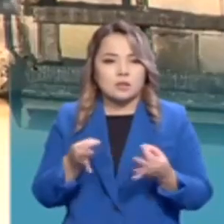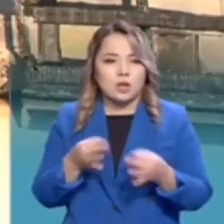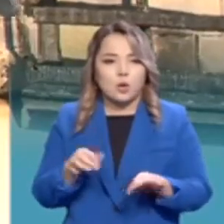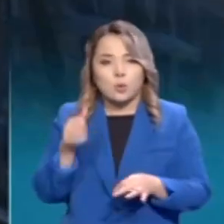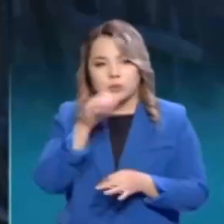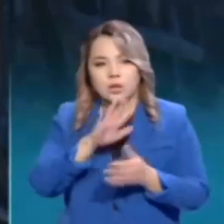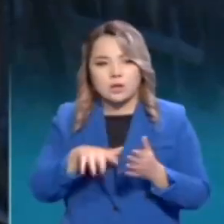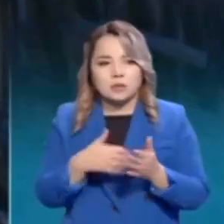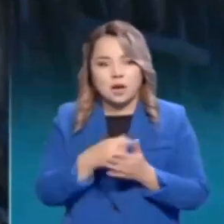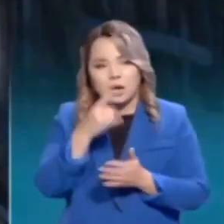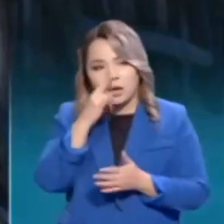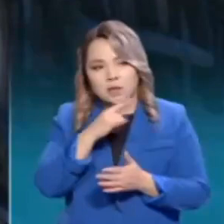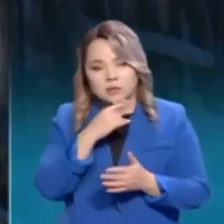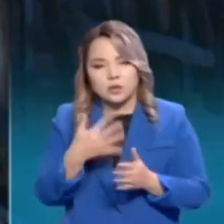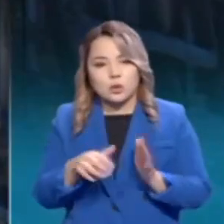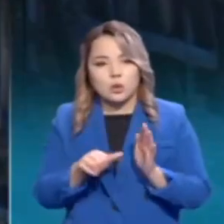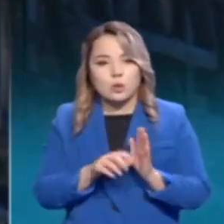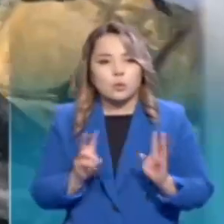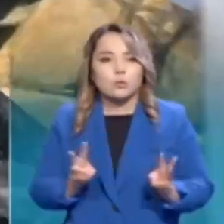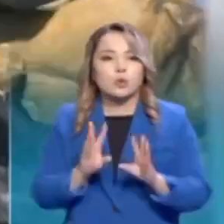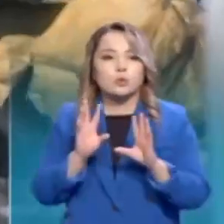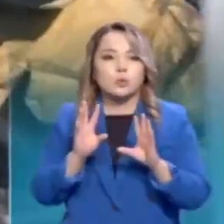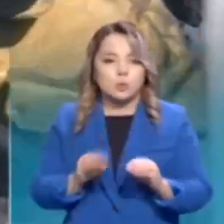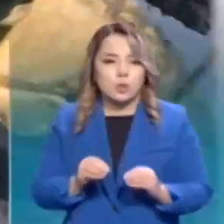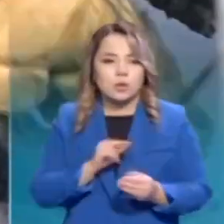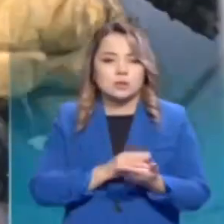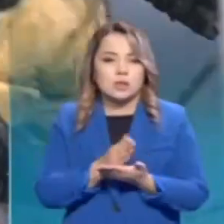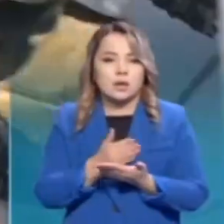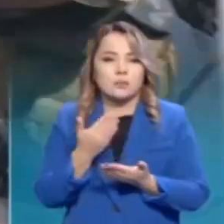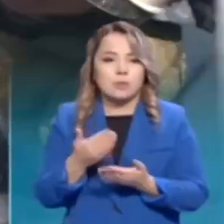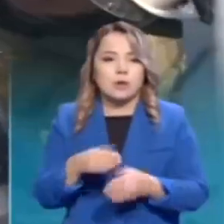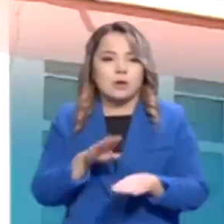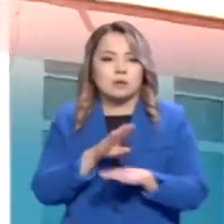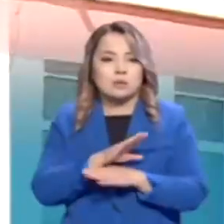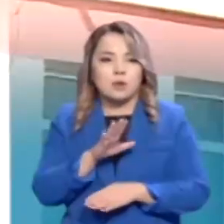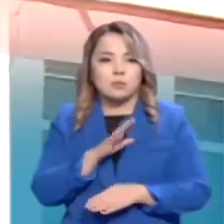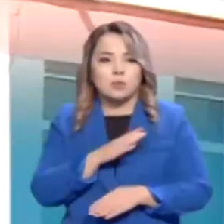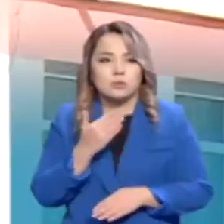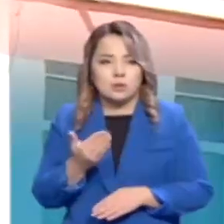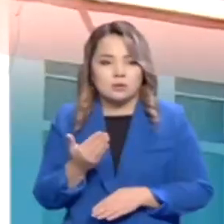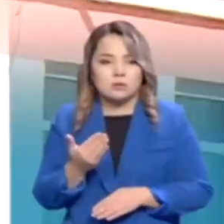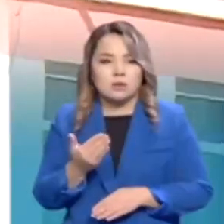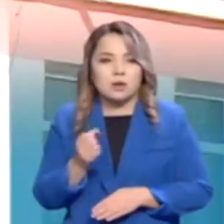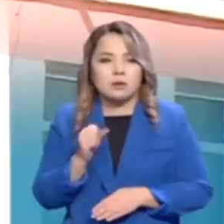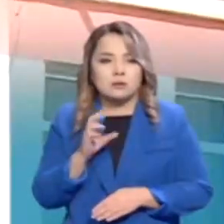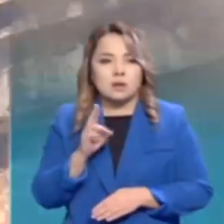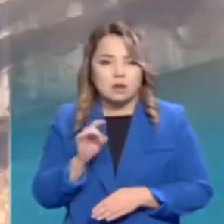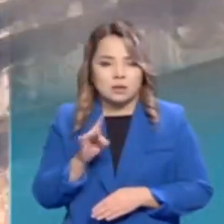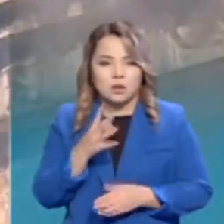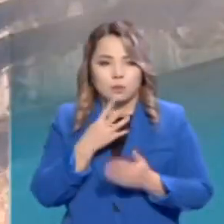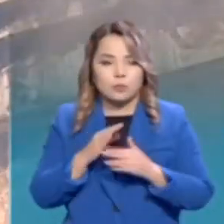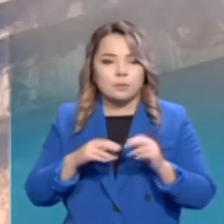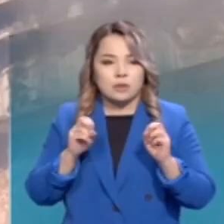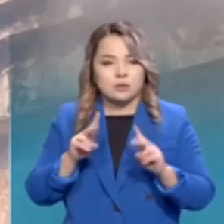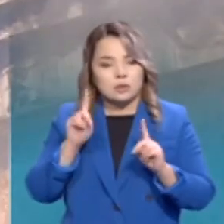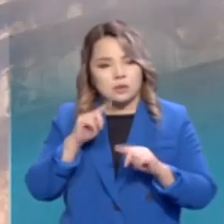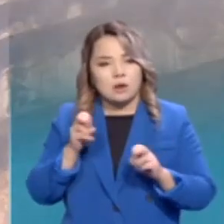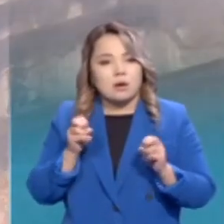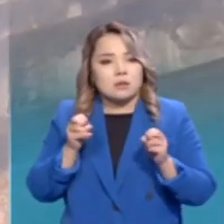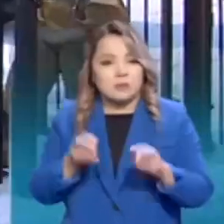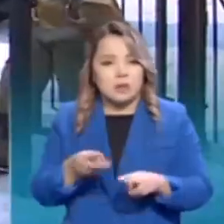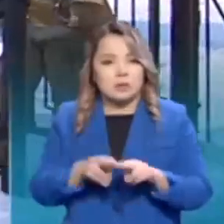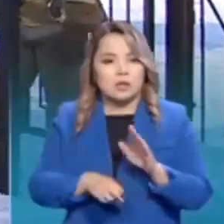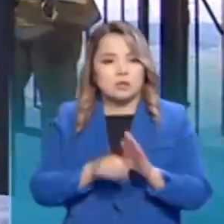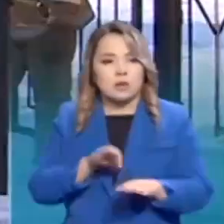алған жылдан бері Қазақстанда 56 өрт сөндіруші қызмет барысында қаза тапқан. Асқар бұл мамандықтың қауіпті екенін біле тұра